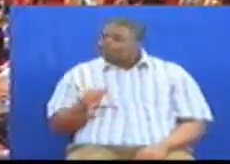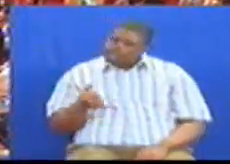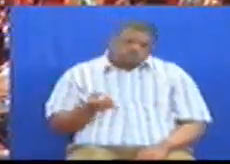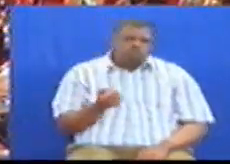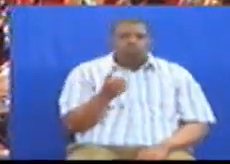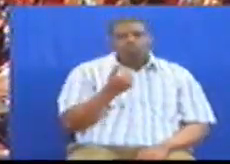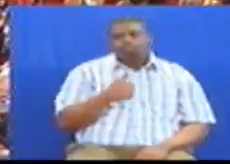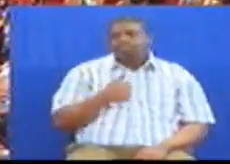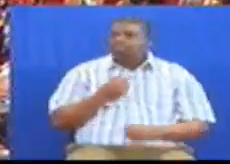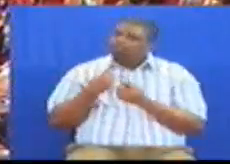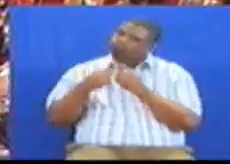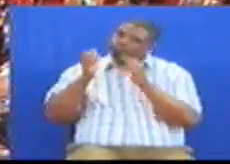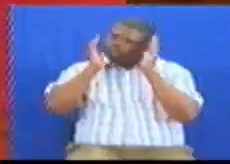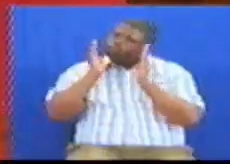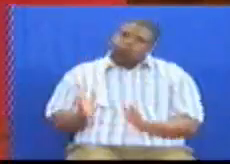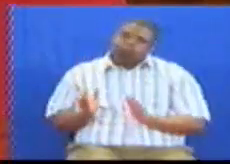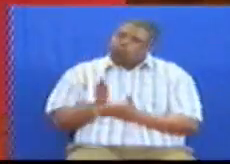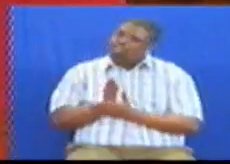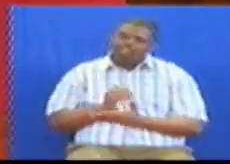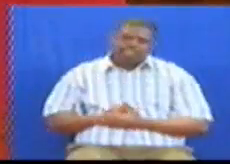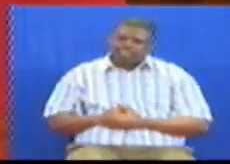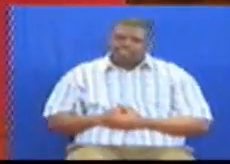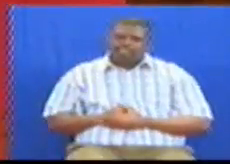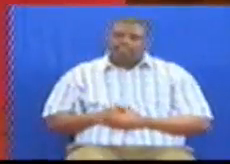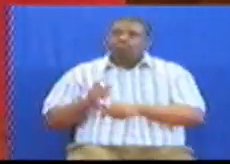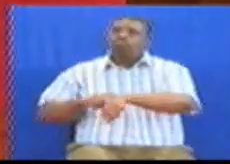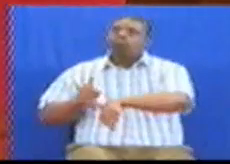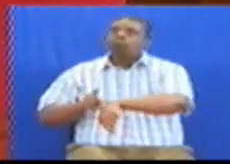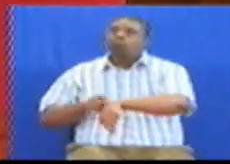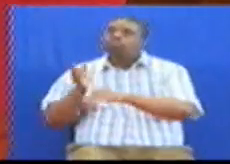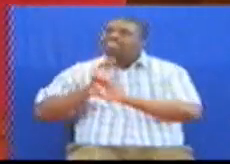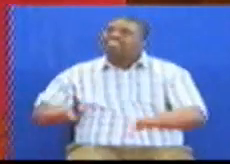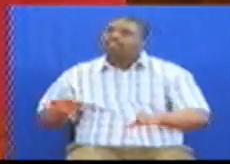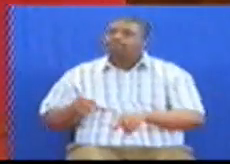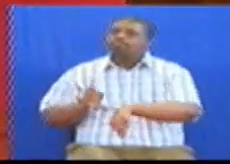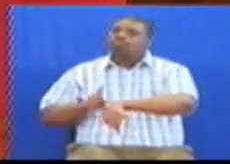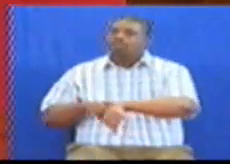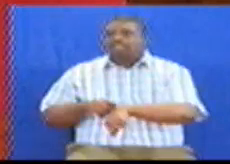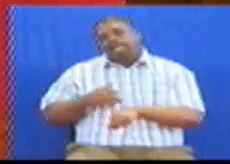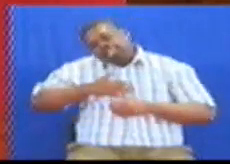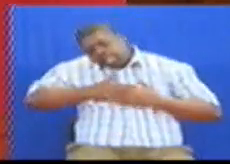ukweli mheshimiwa naibu spika. Umeisha mheshimiwa. Mheshimiwa Jafo ameshakuelewa. Naunga mkono hoja.